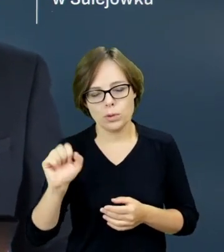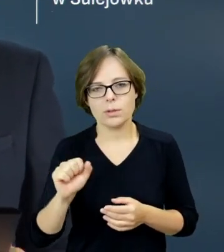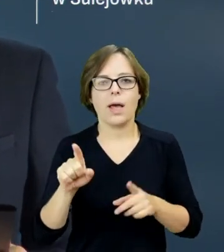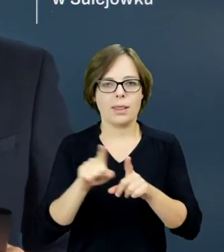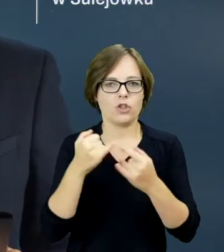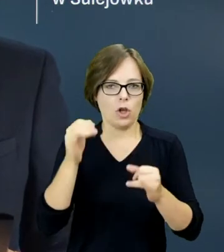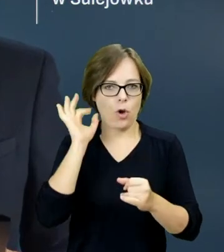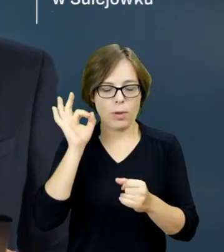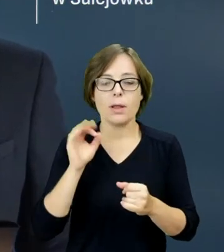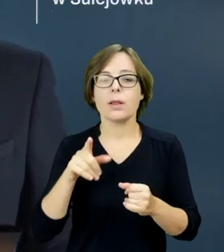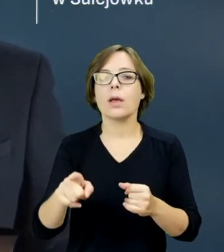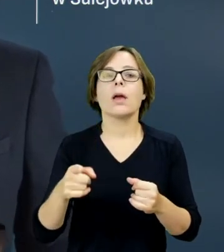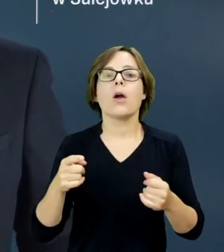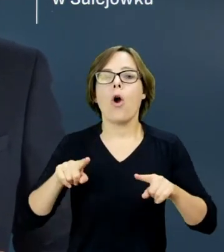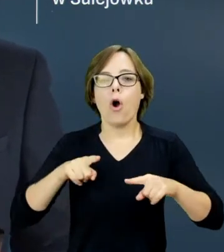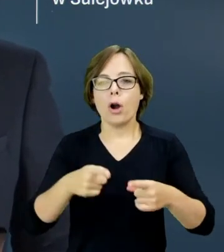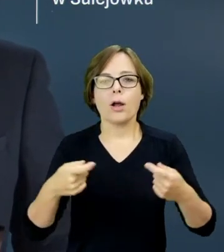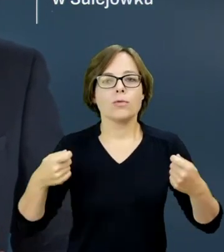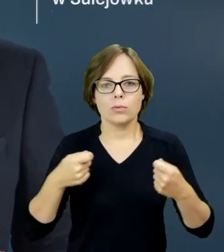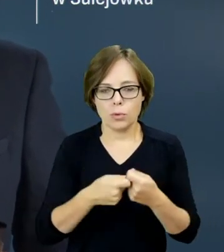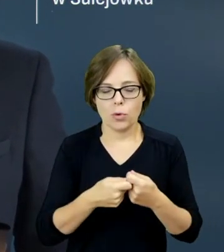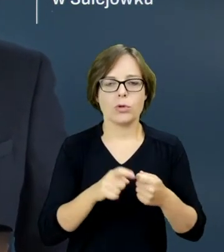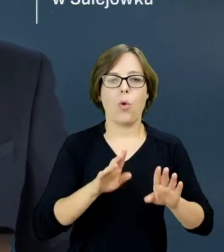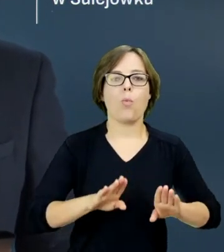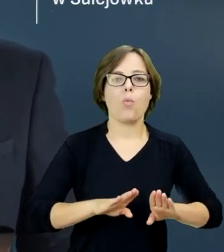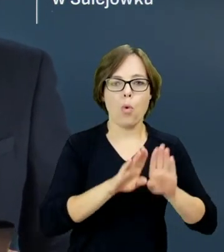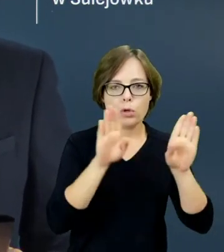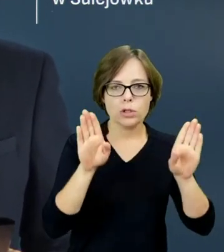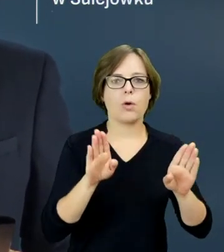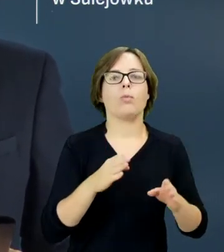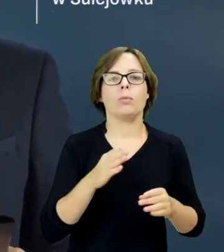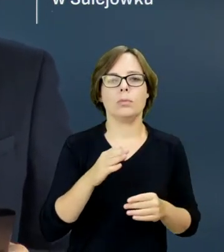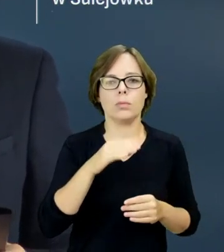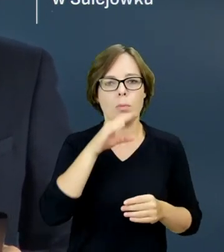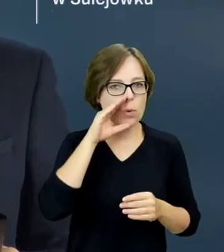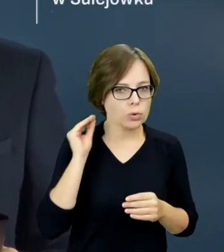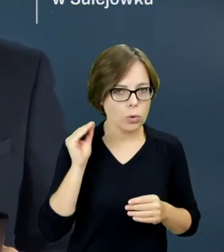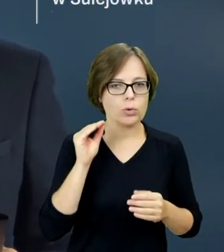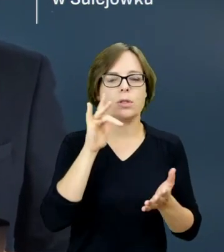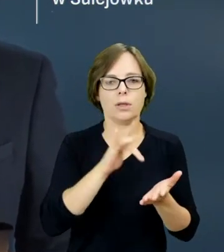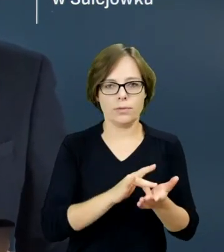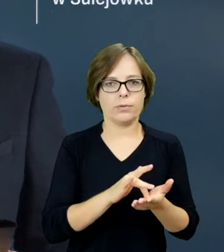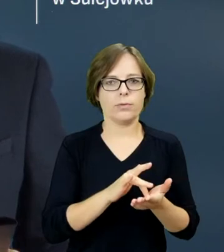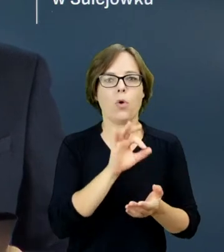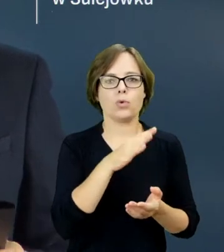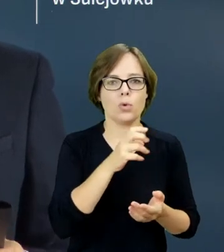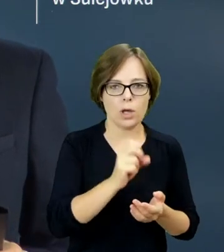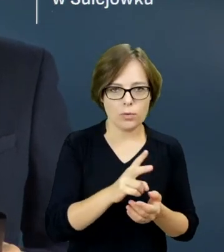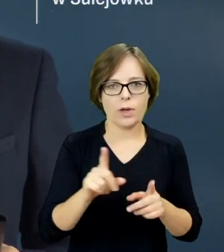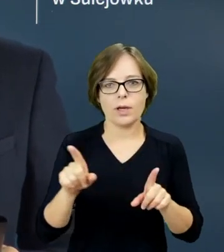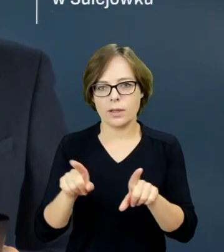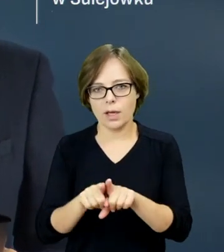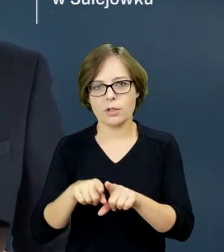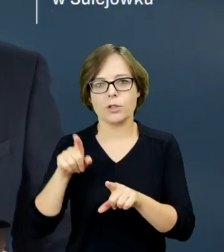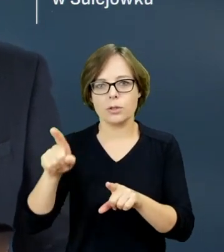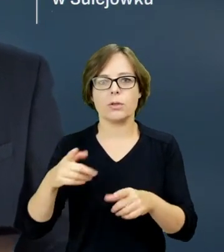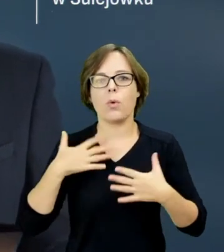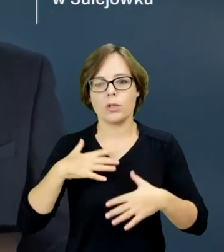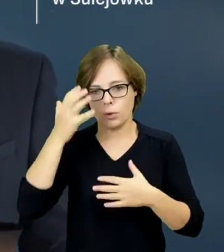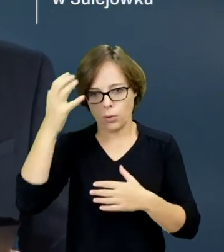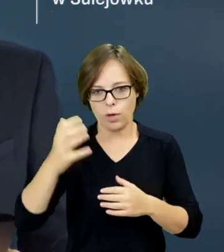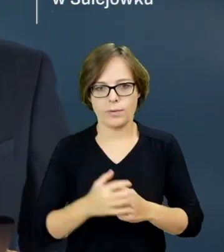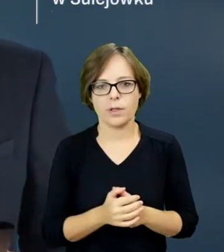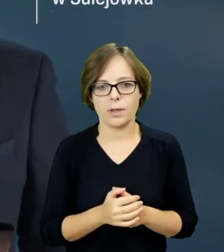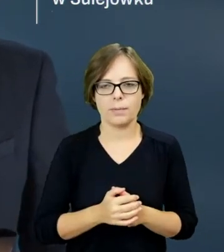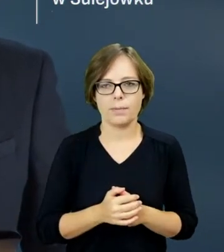Muzeum Józefa Piłsudskiego w Sulejówku. Jest ono finansowane ze środków Ministra Kultury, Dziedzictwa Narodowego i Sportu w ramach programu